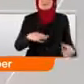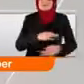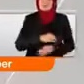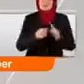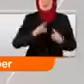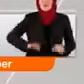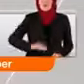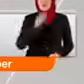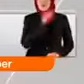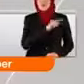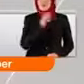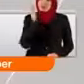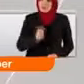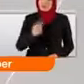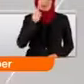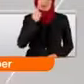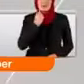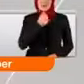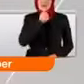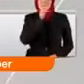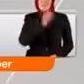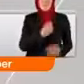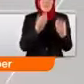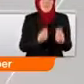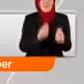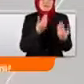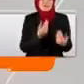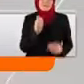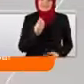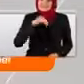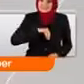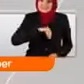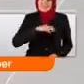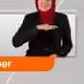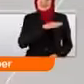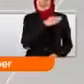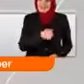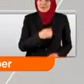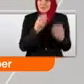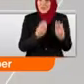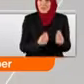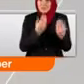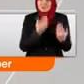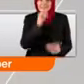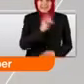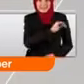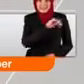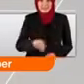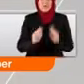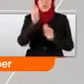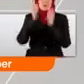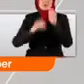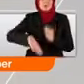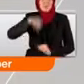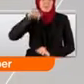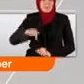devlet adamı olsaydı gerçek anlamda iyi niyetli buraya gelmiş olsaydı Öncelikle gelip bizim bu koordinasyon merkezimiz de dört